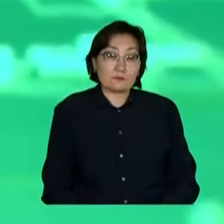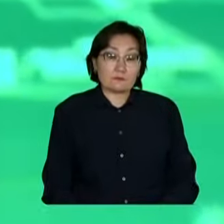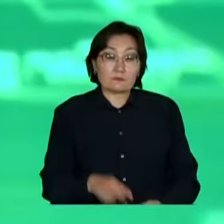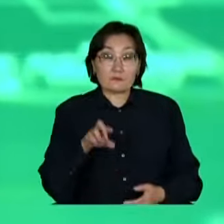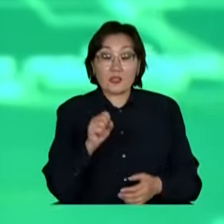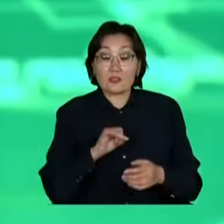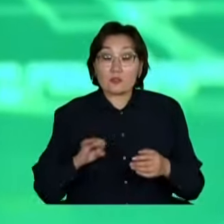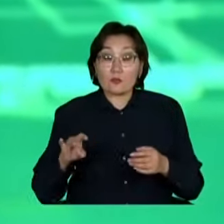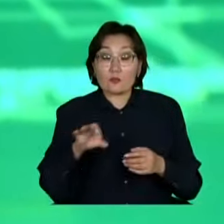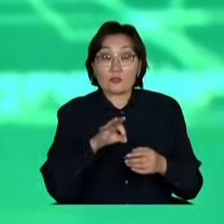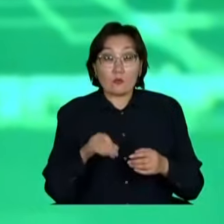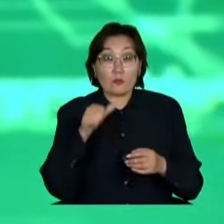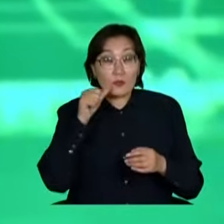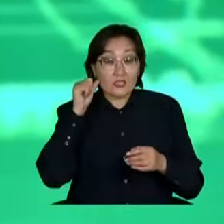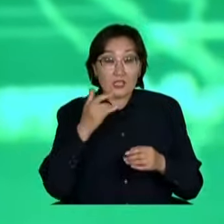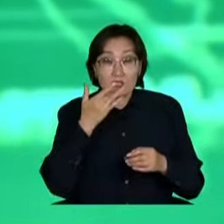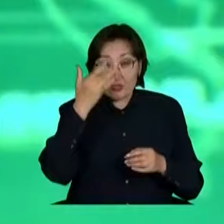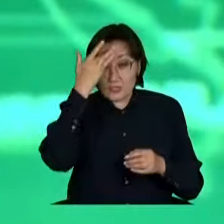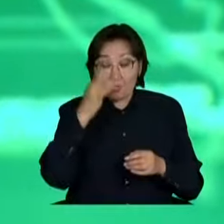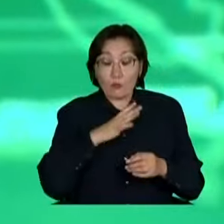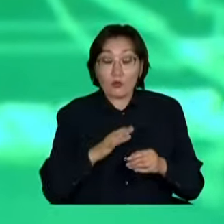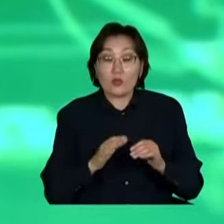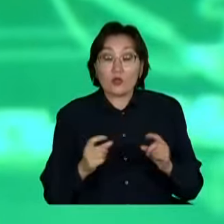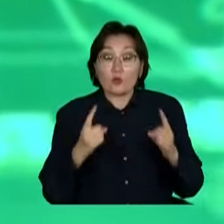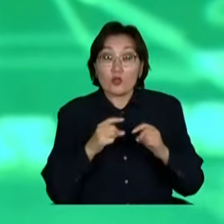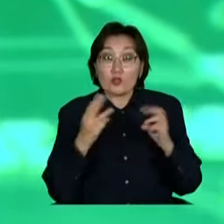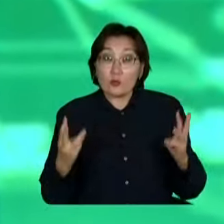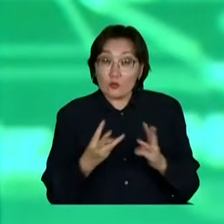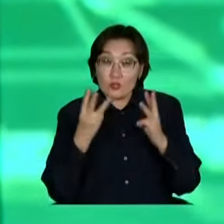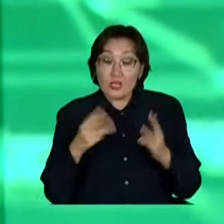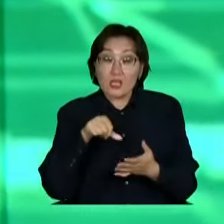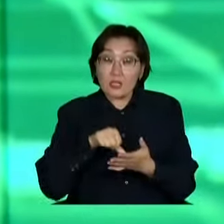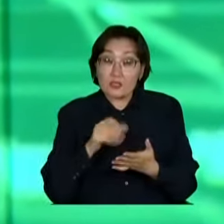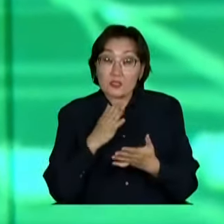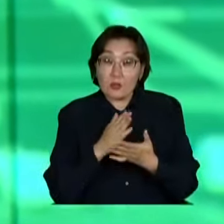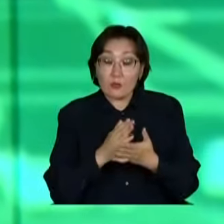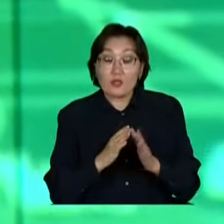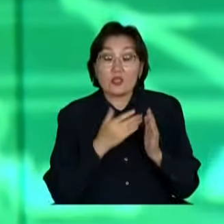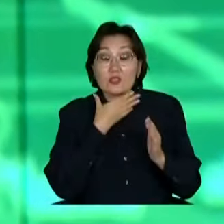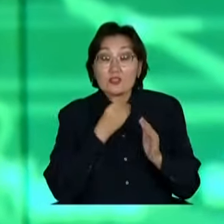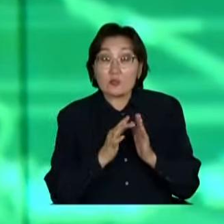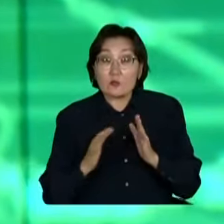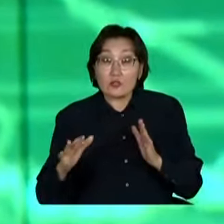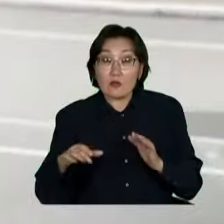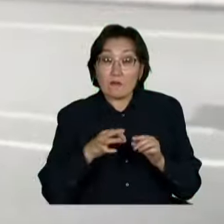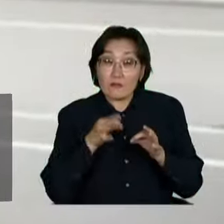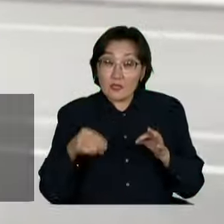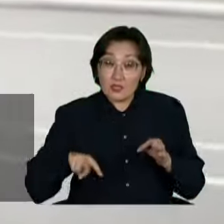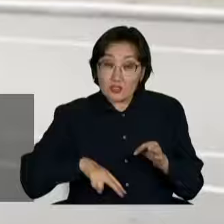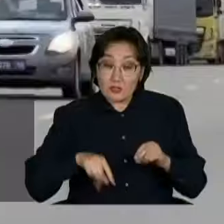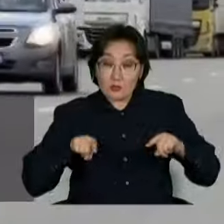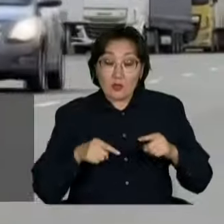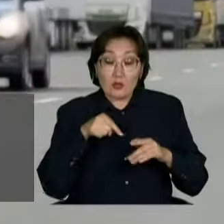Абай облысында былтыр жазда болған алапат өртке қатысы бар деген күдікпен Семей Орманы резерваты филиалының директоры ұсталды. Ішкі